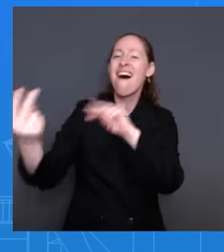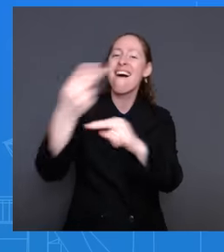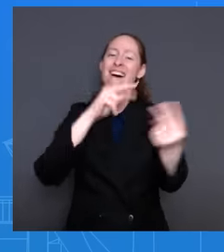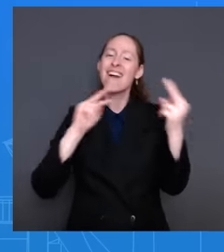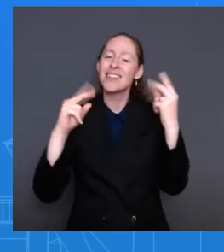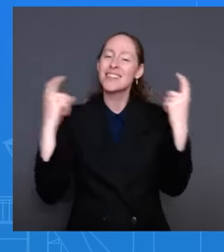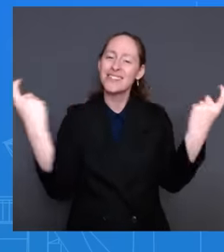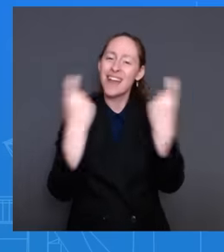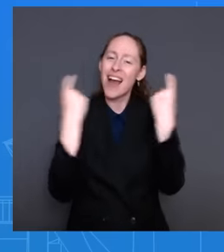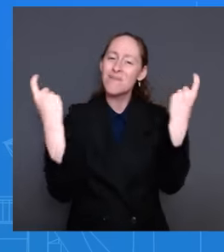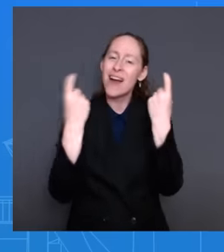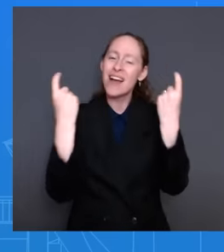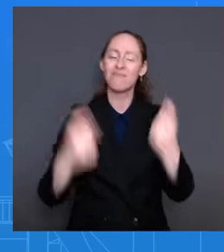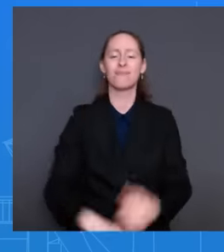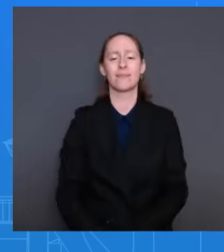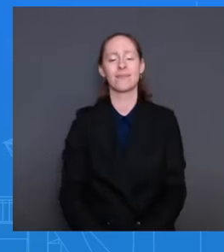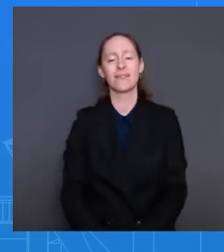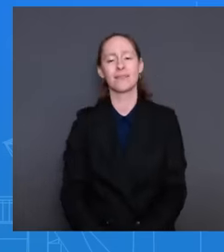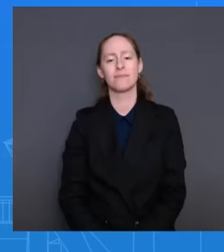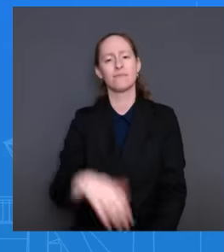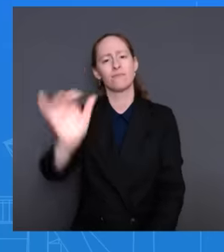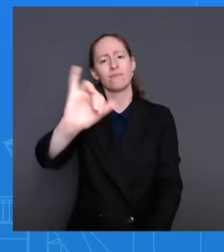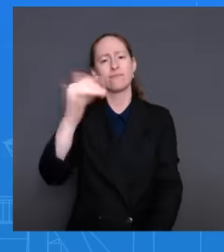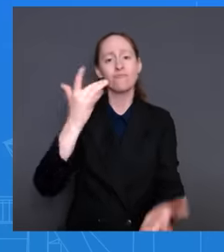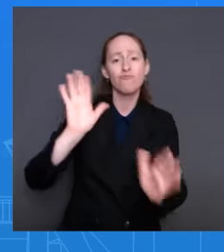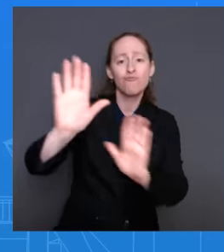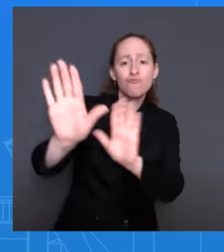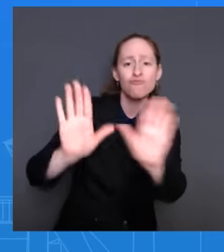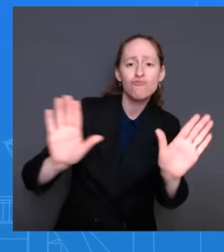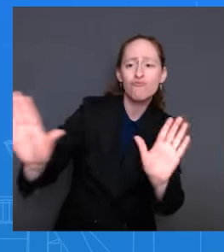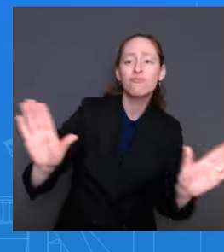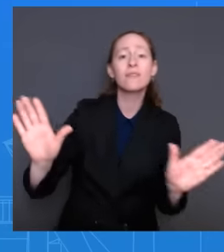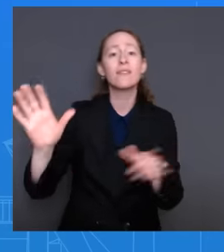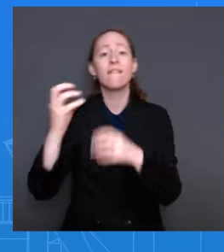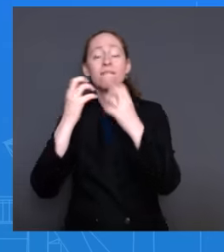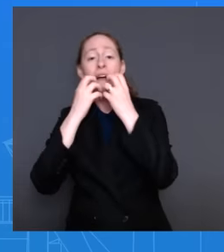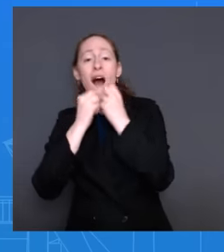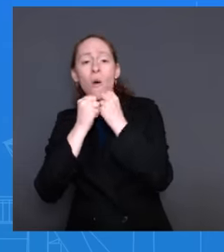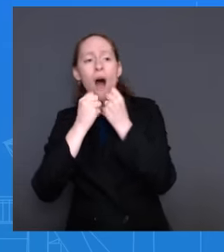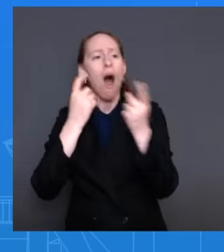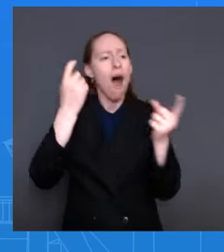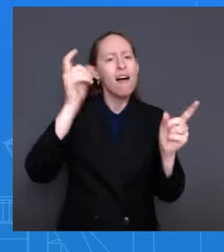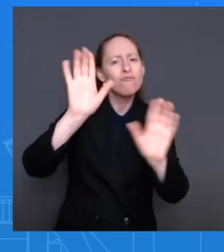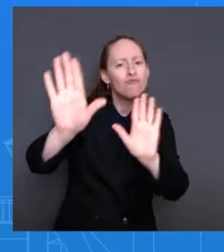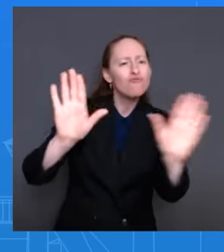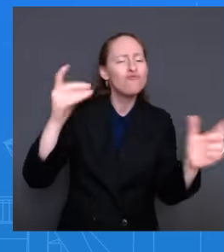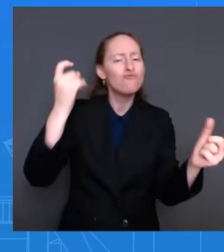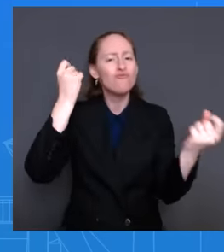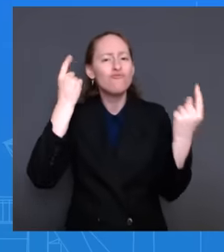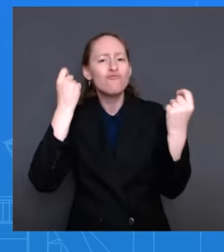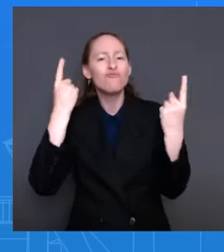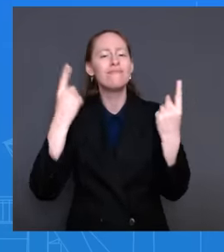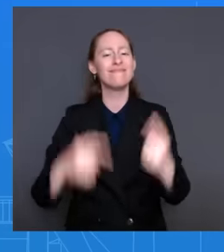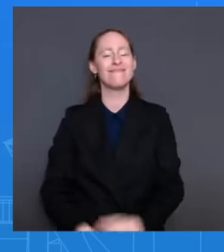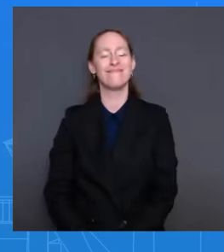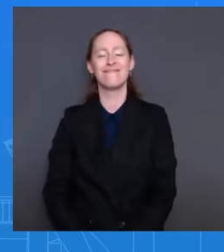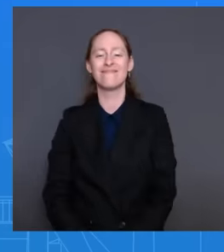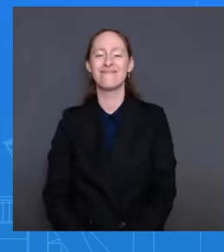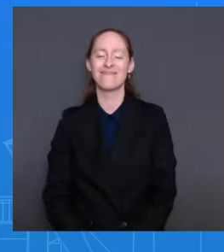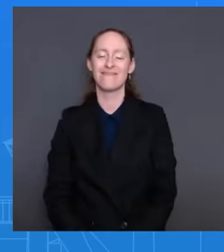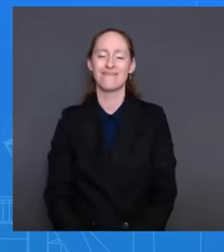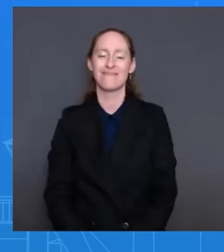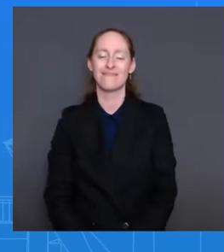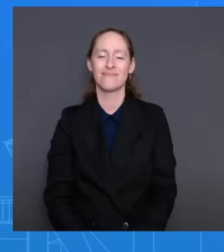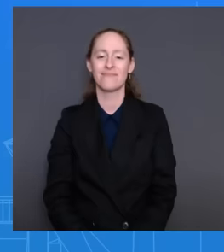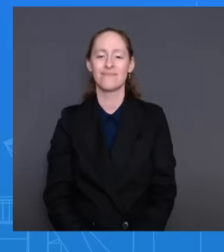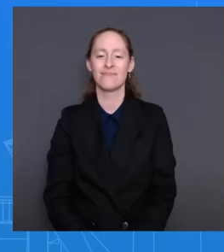person. 마지막으로 남준 씨가 마지막으로 중요한 문제에 대해 함께 이야기하고 우리가 아티스트로서 무엇을 할 수